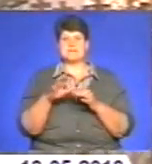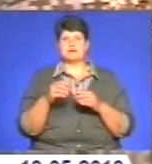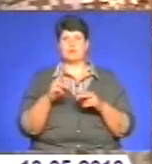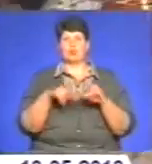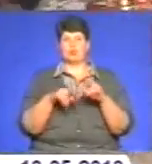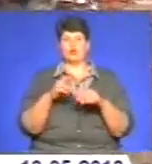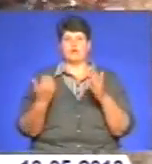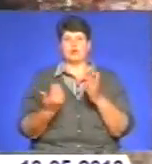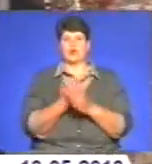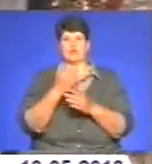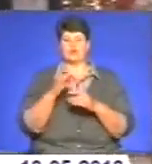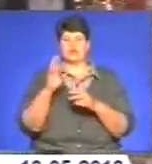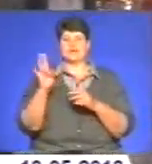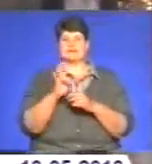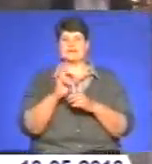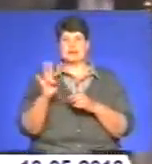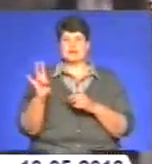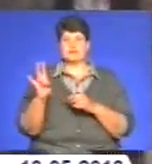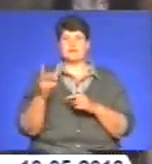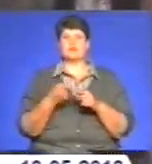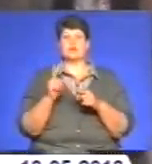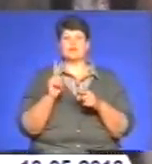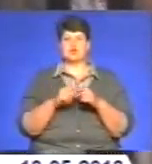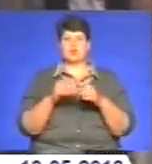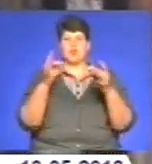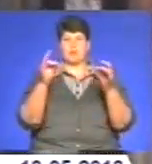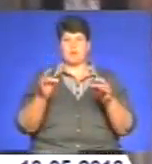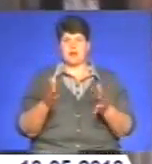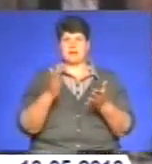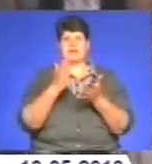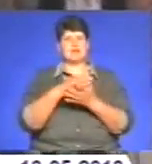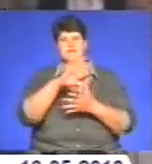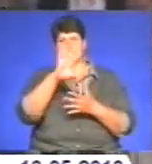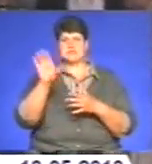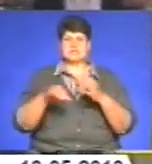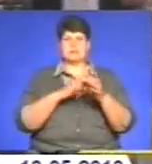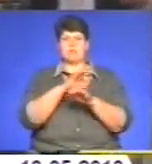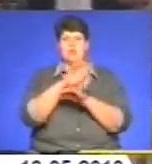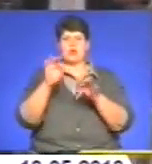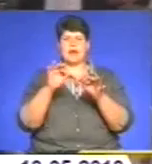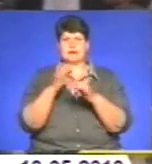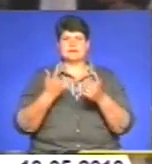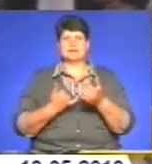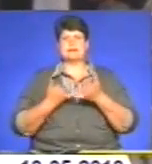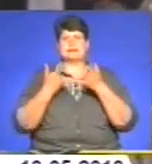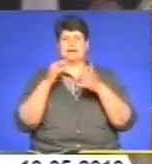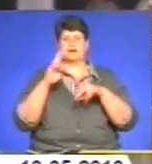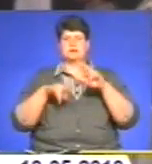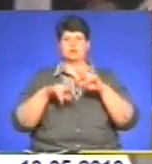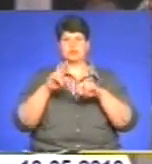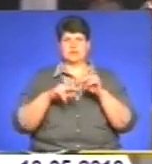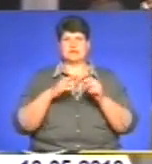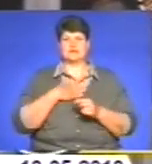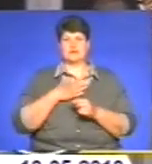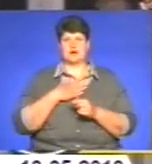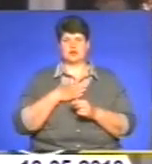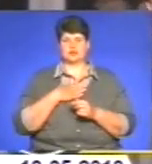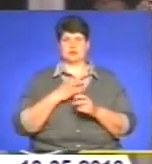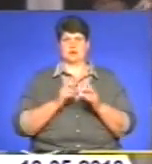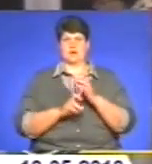церкви. В цьому пакеті знаходяться всі проекти для будівництва нашого